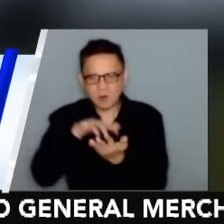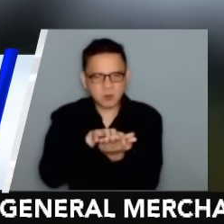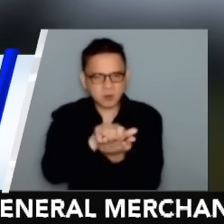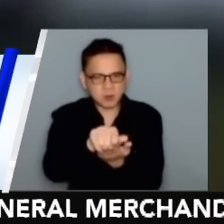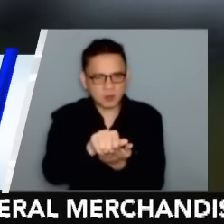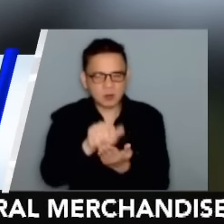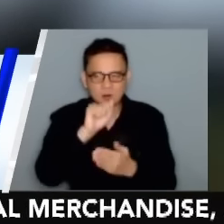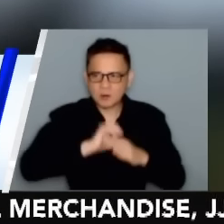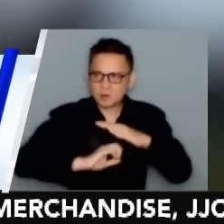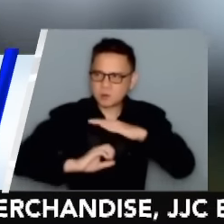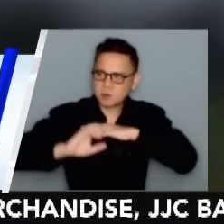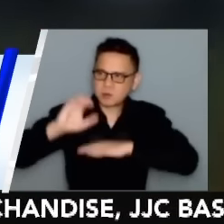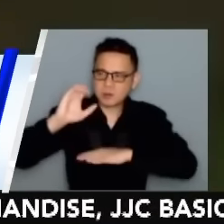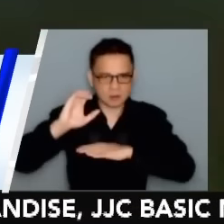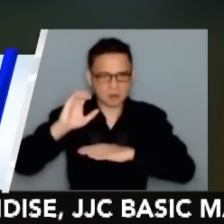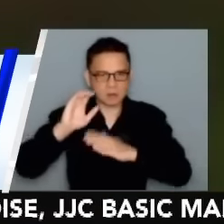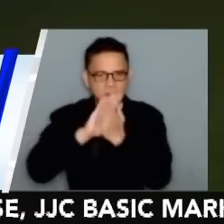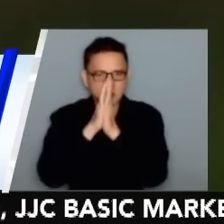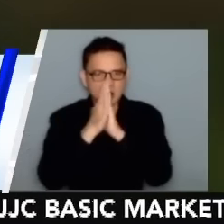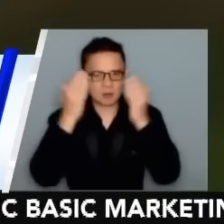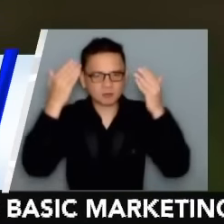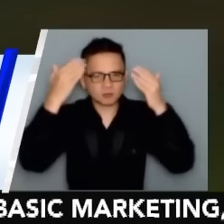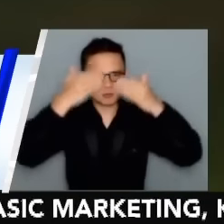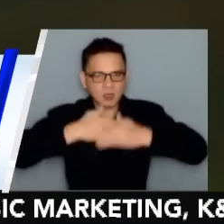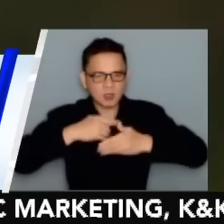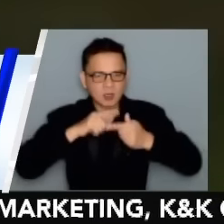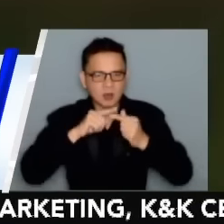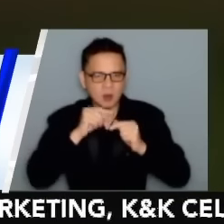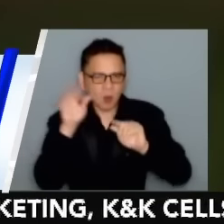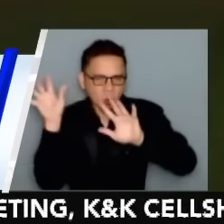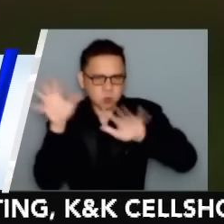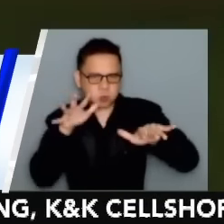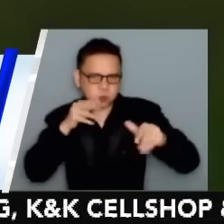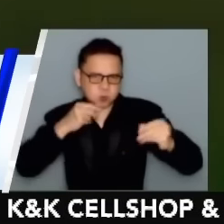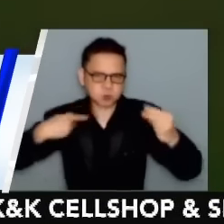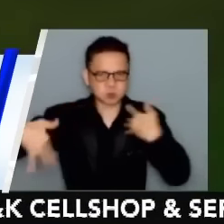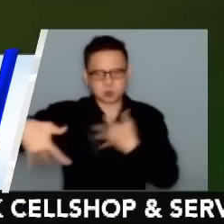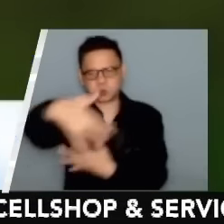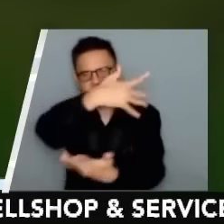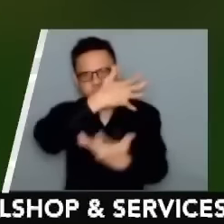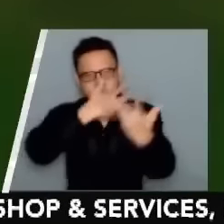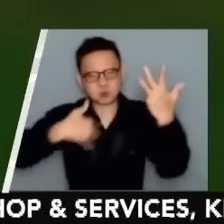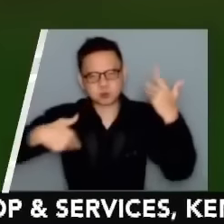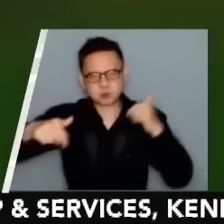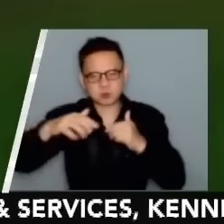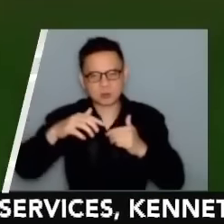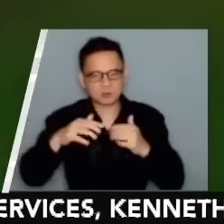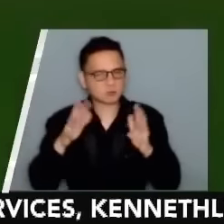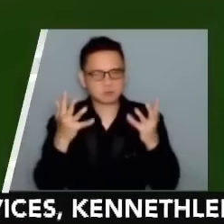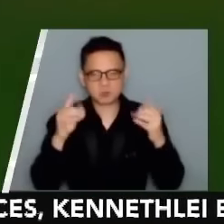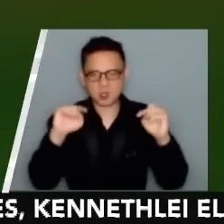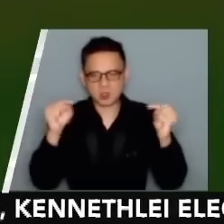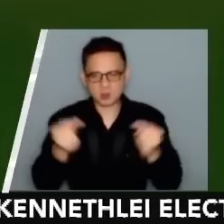bigla raw dumilim at umihip ang malakas na hangin wala namang naiulat na nasaktan